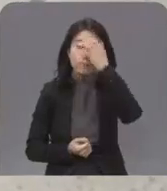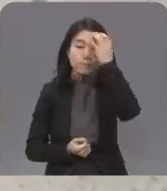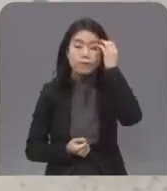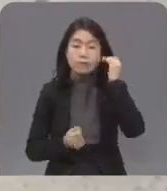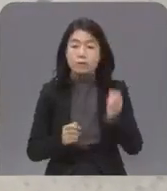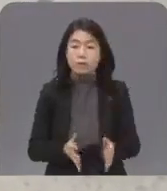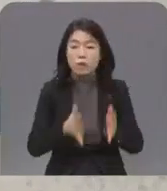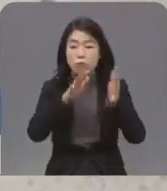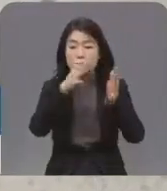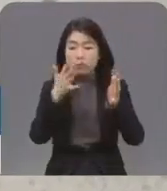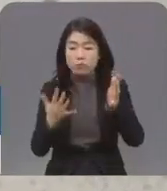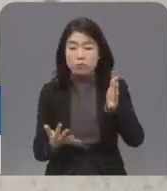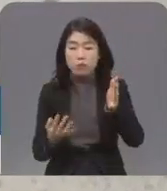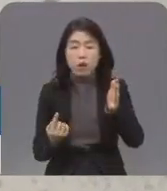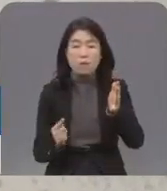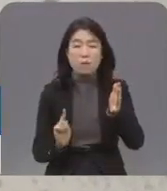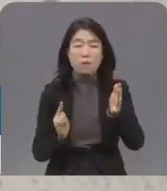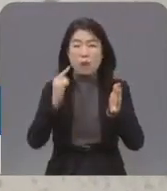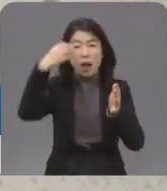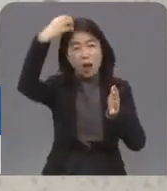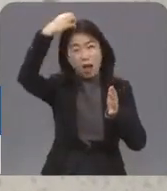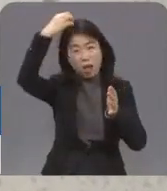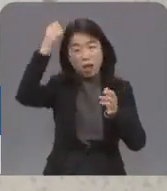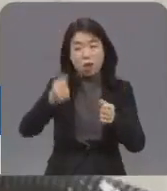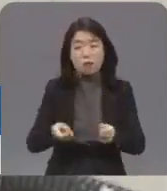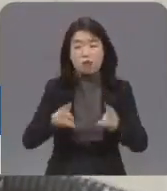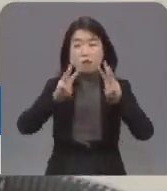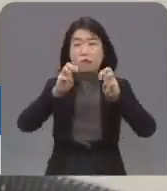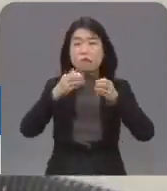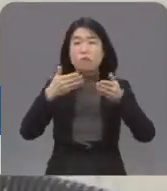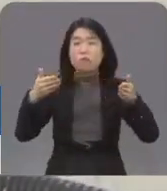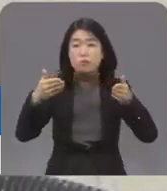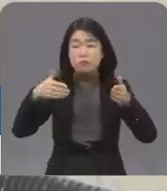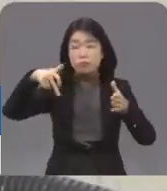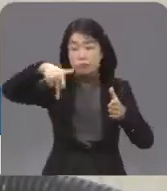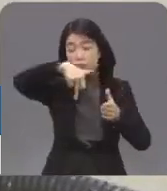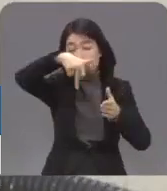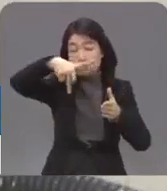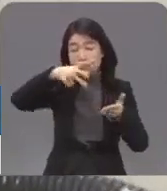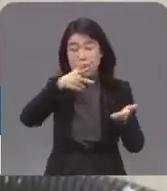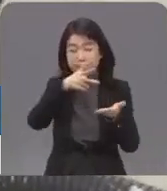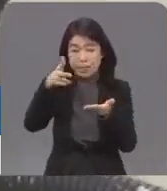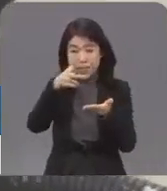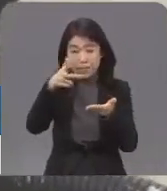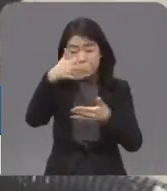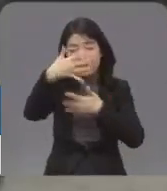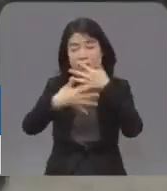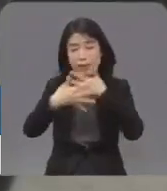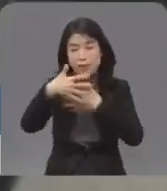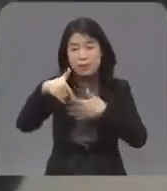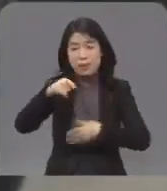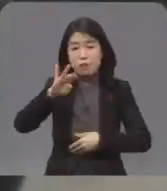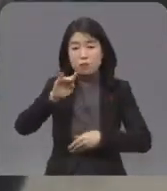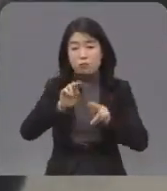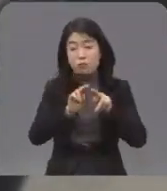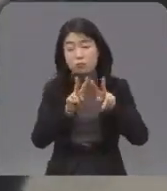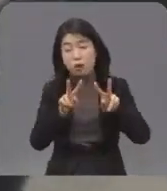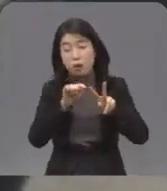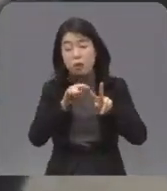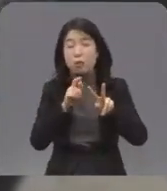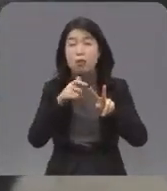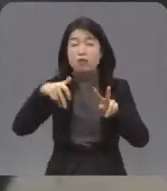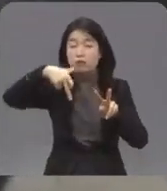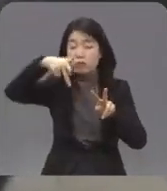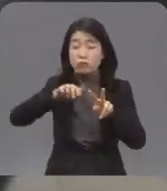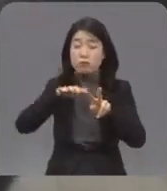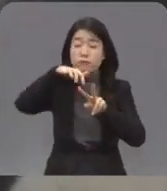붕괴 사고 전맨 꼭대기인 39층 콘크리트 타설 당시를 촬영한 영상. 거푸집이 벌어지면서 틈새로